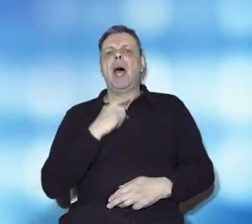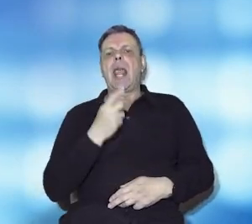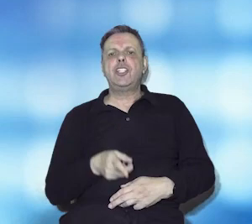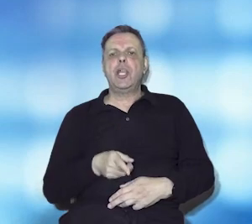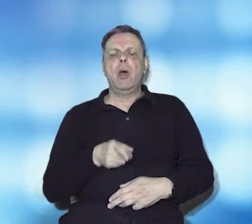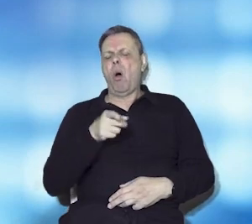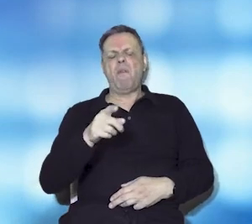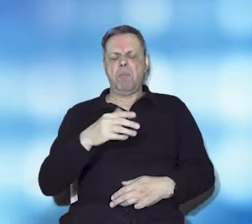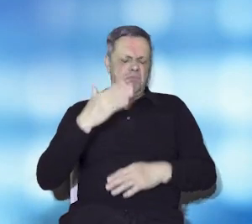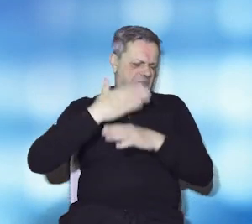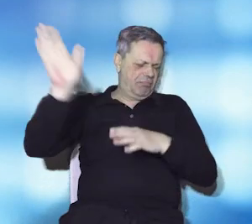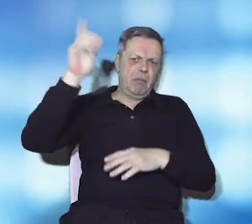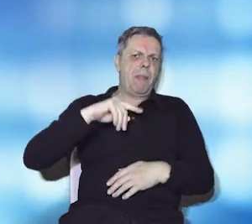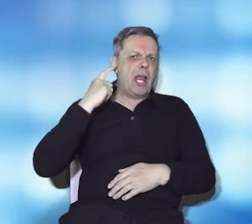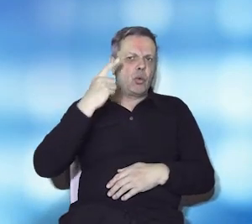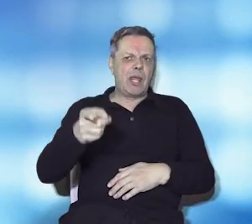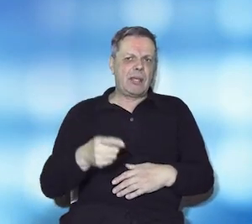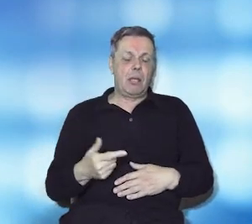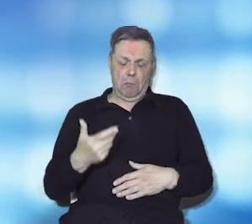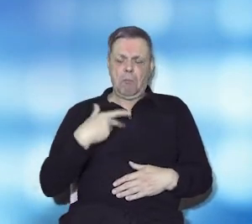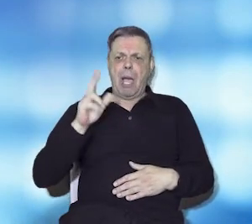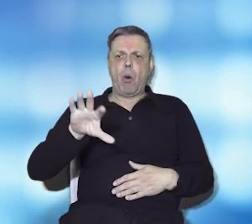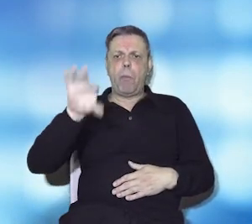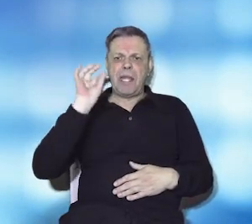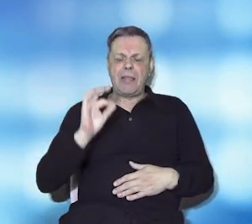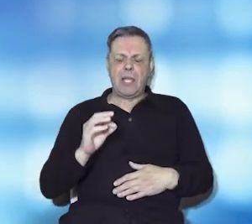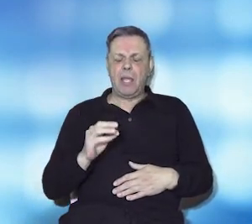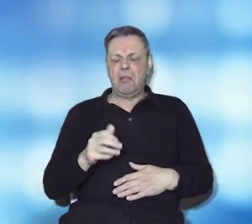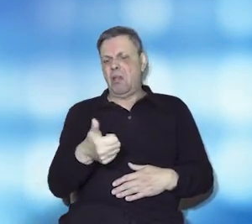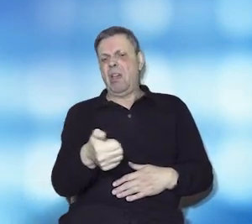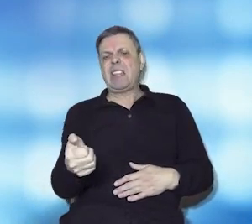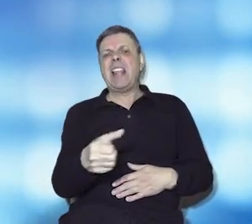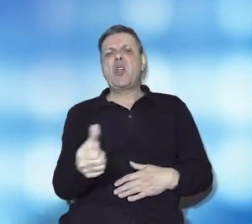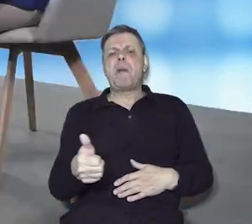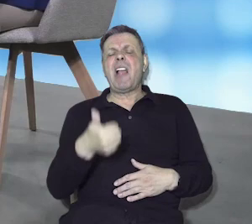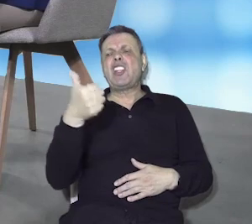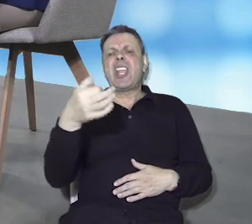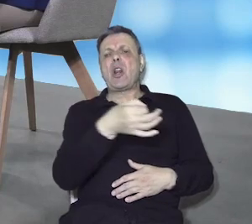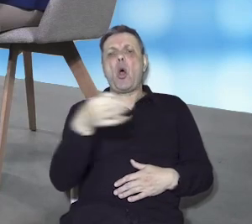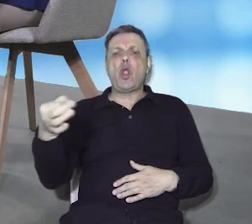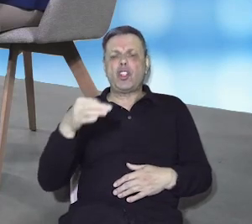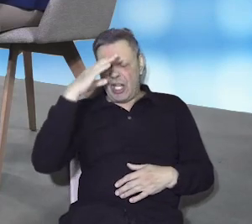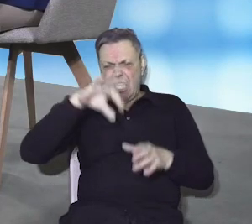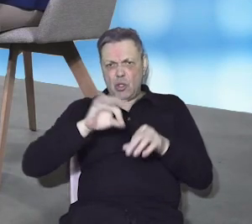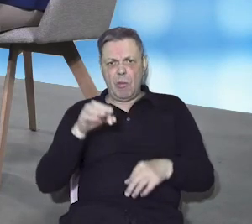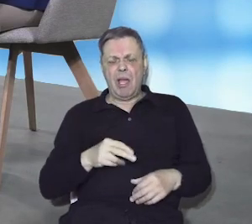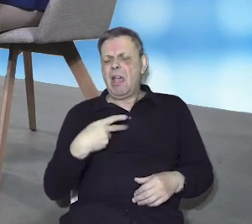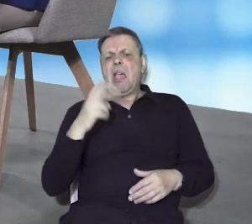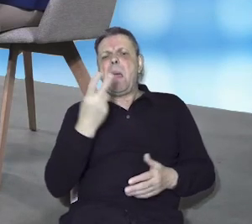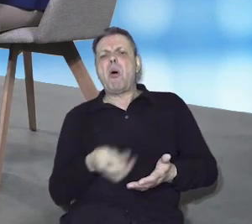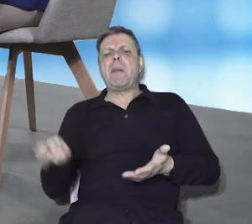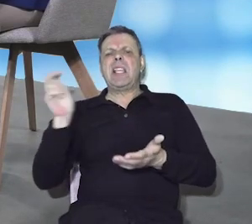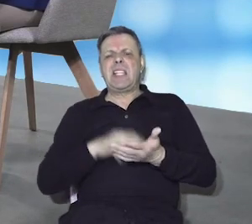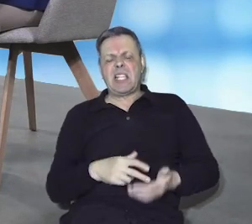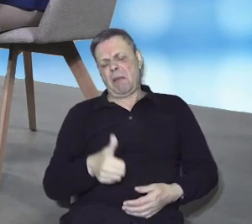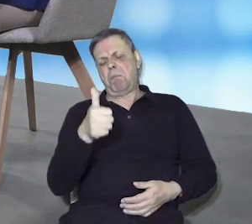neću gledat, ok, meni je na izboru. Daljinski je jedan od genijalnih izuma, da se ne moram dizati,